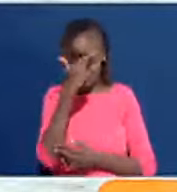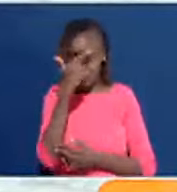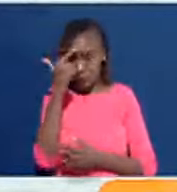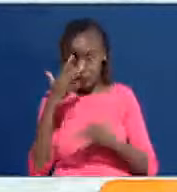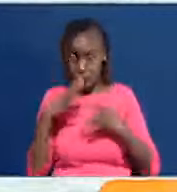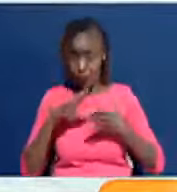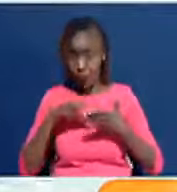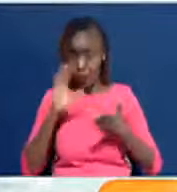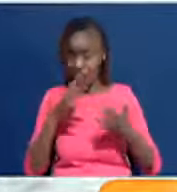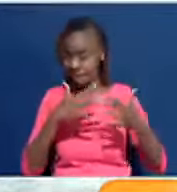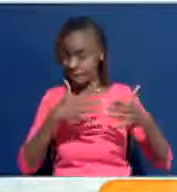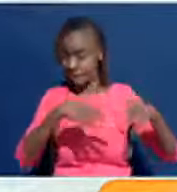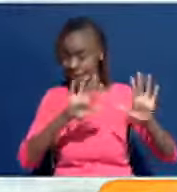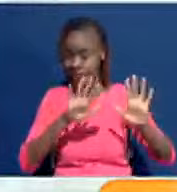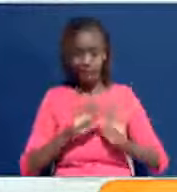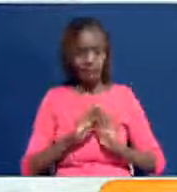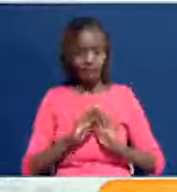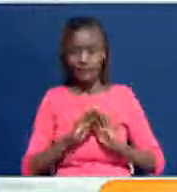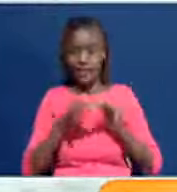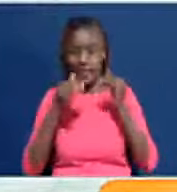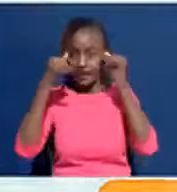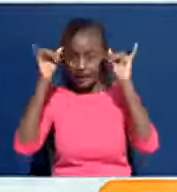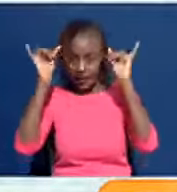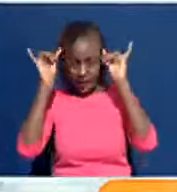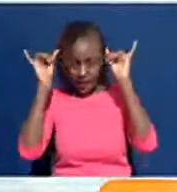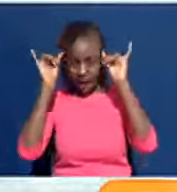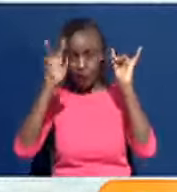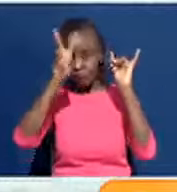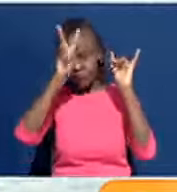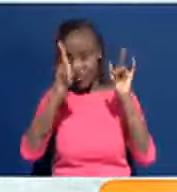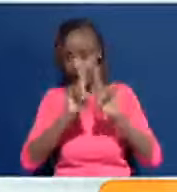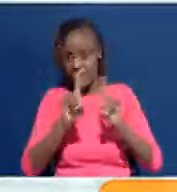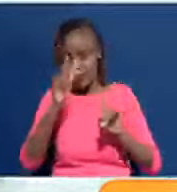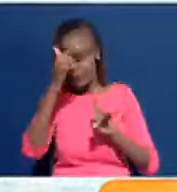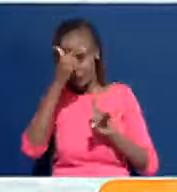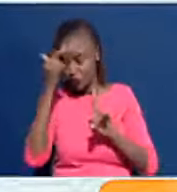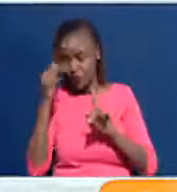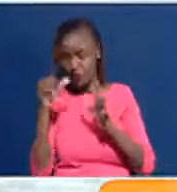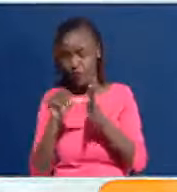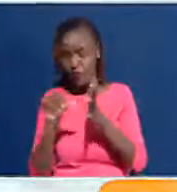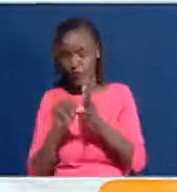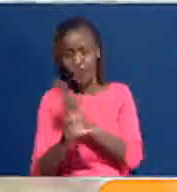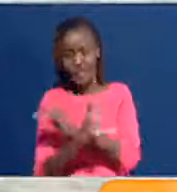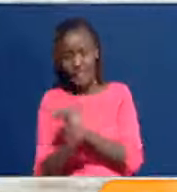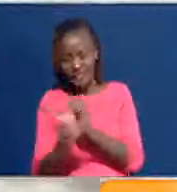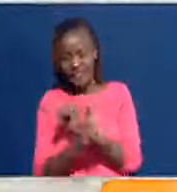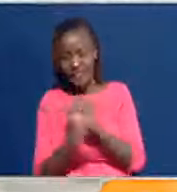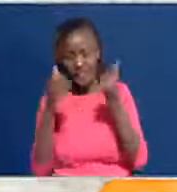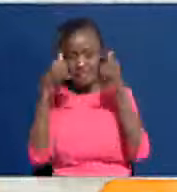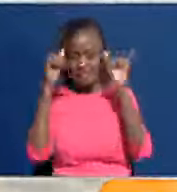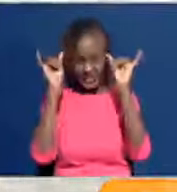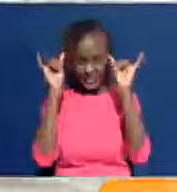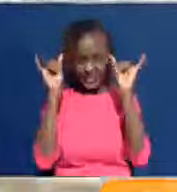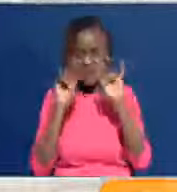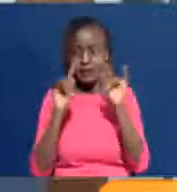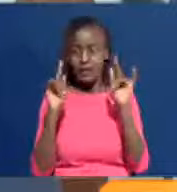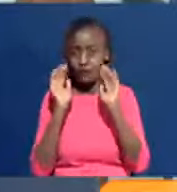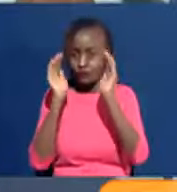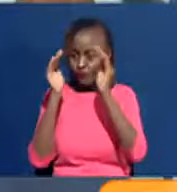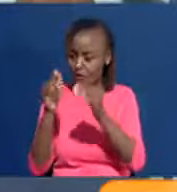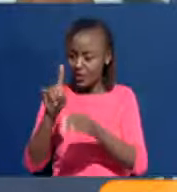wengi waliacha ufugaji wa ng'ombe na mbuzi kufuatia tatizo la uwizi wa mifugo na kugeukia uvuvi kama kitega